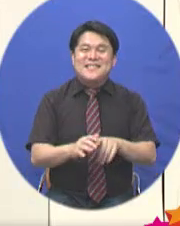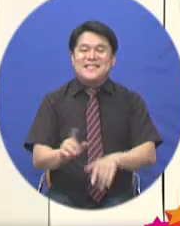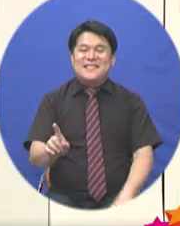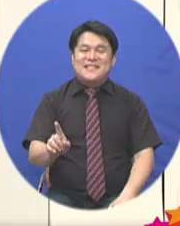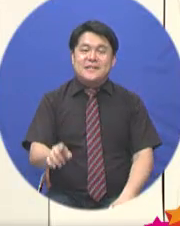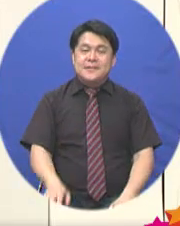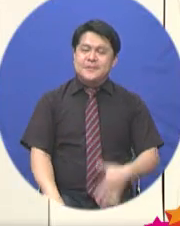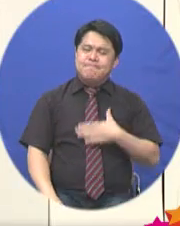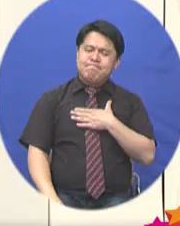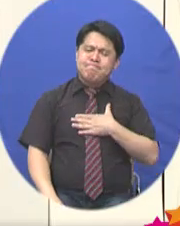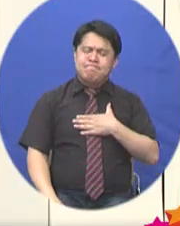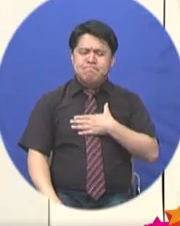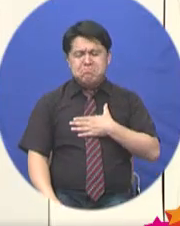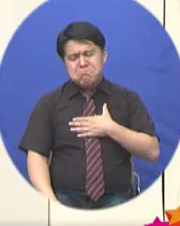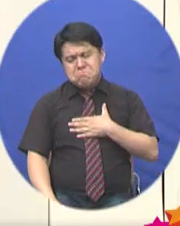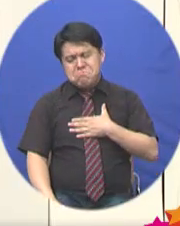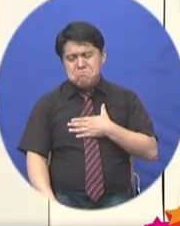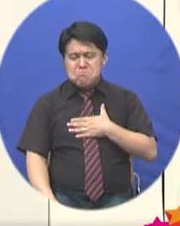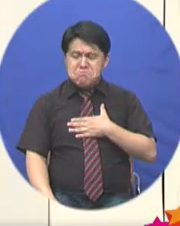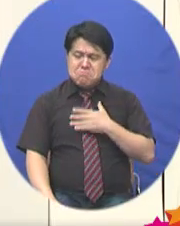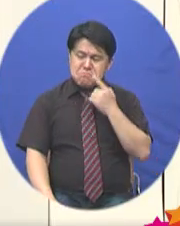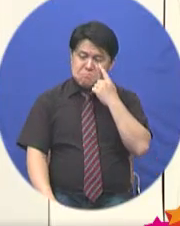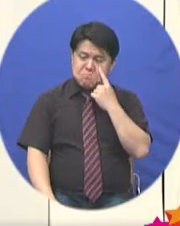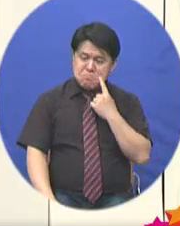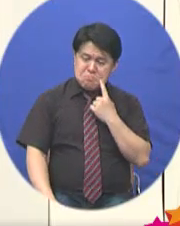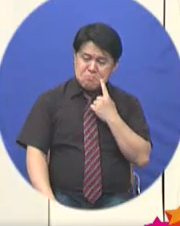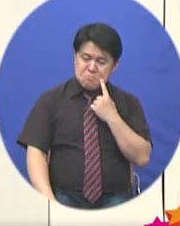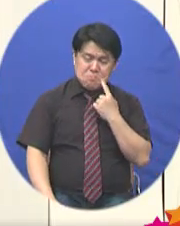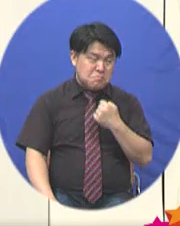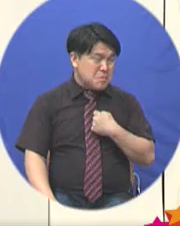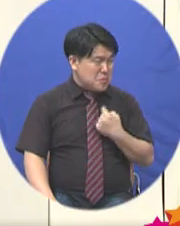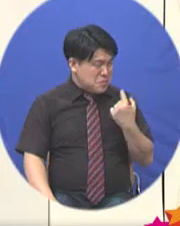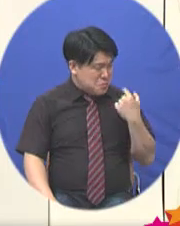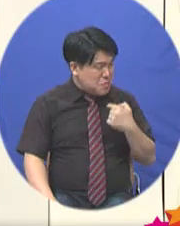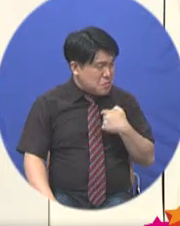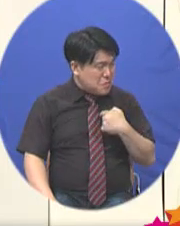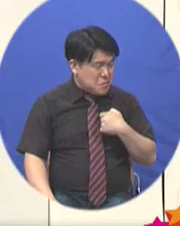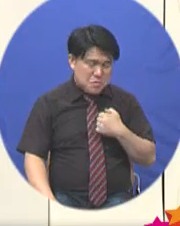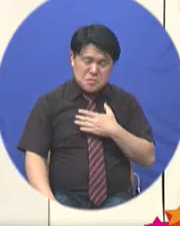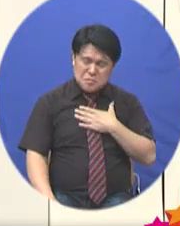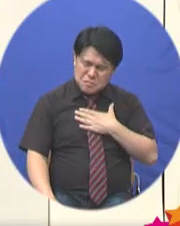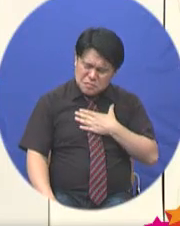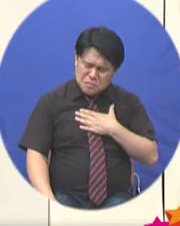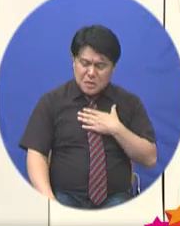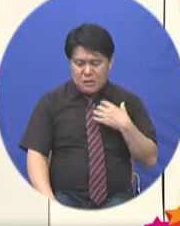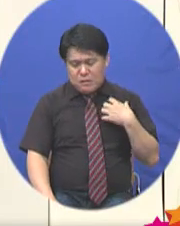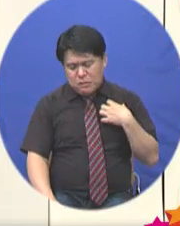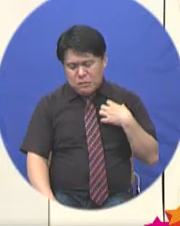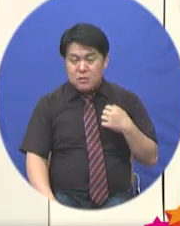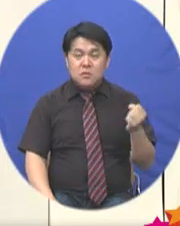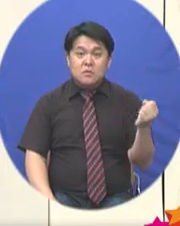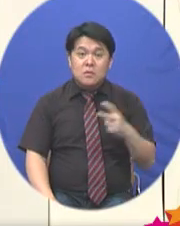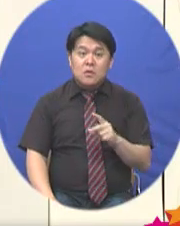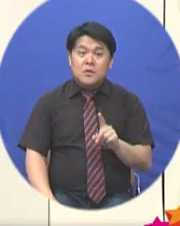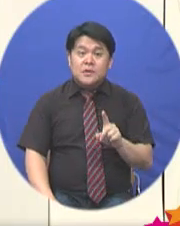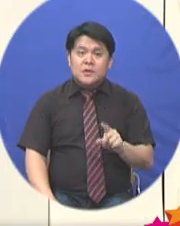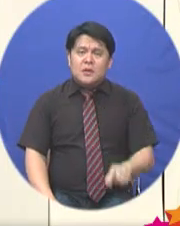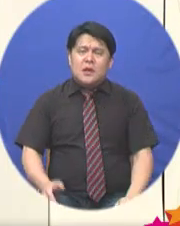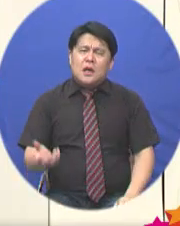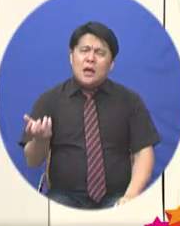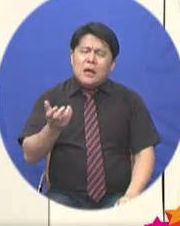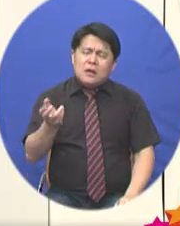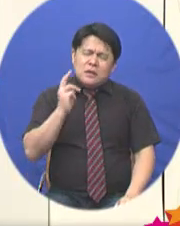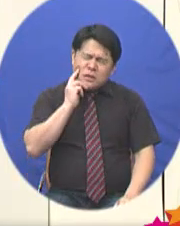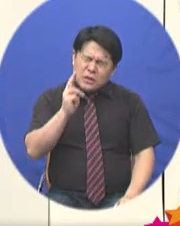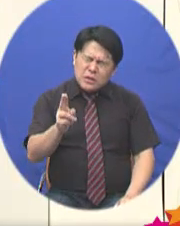거 있잖아요. 기분이 좀 더 우울해지거나 그렇죠. 저도 좀 그렇거든요. 몸이 굉장히 무거워서 또 좀 더 뭔가 더 아픈 것